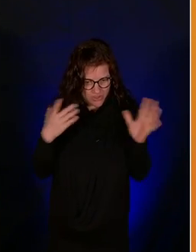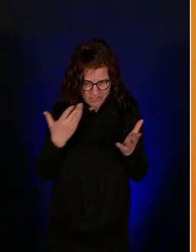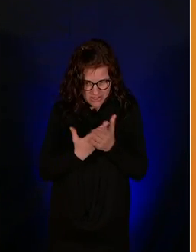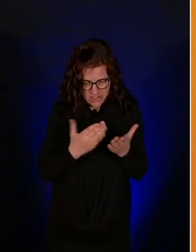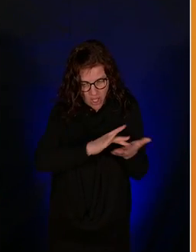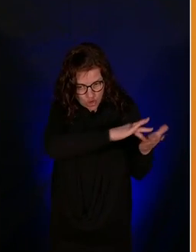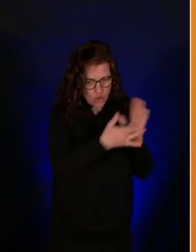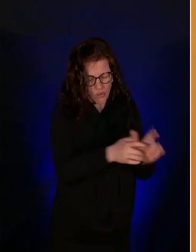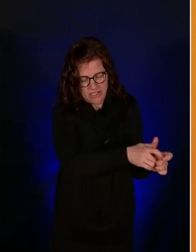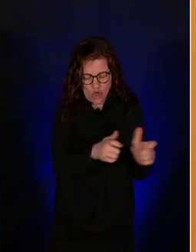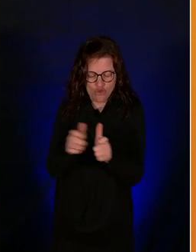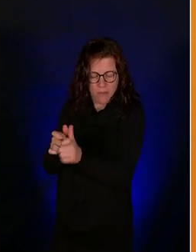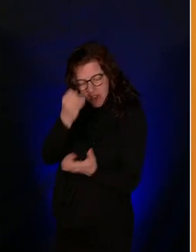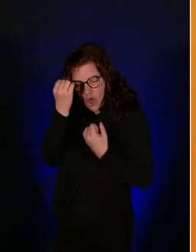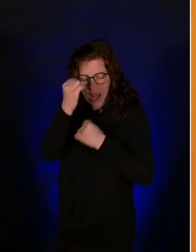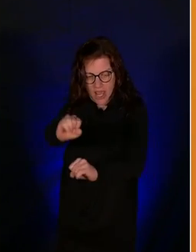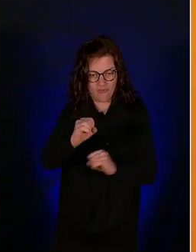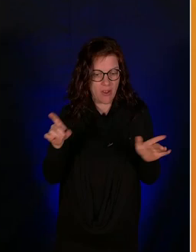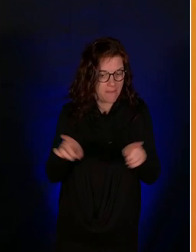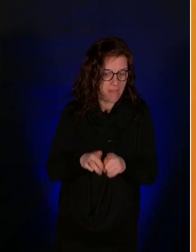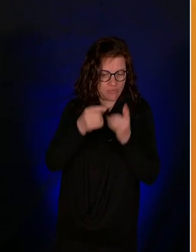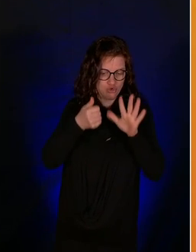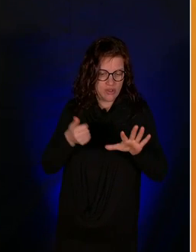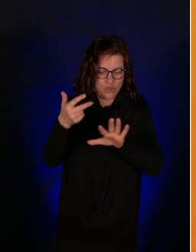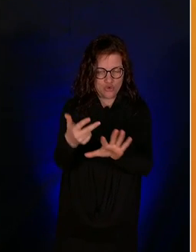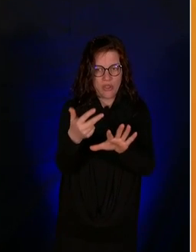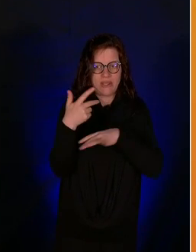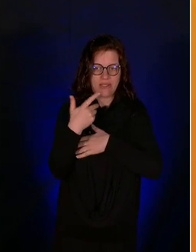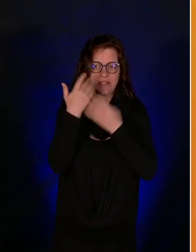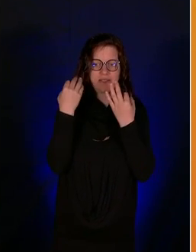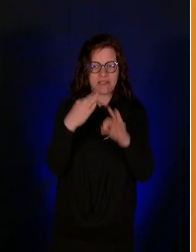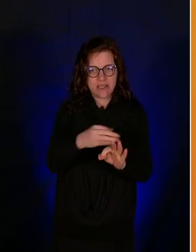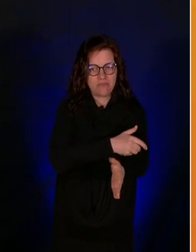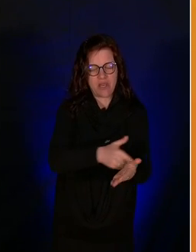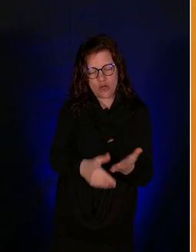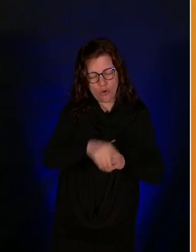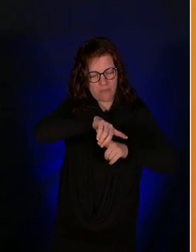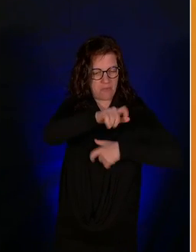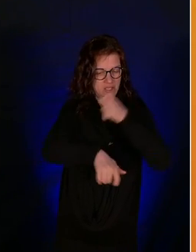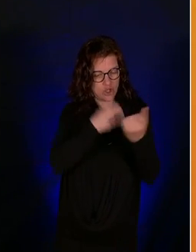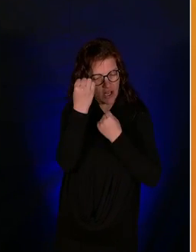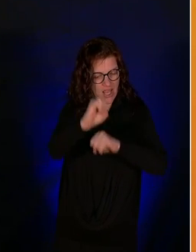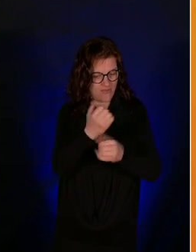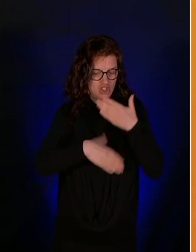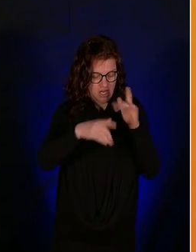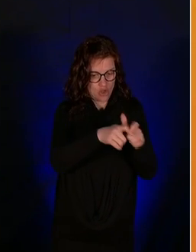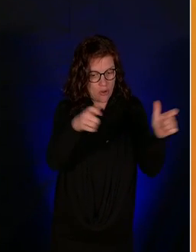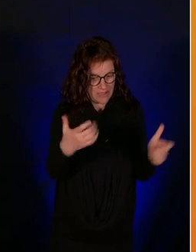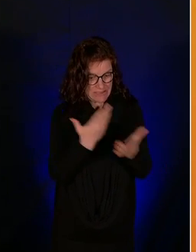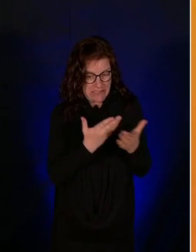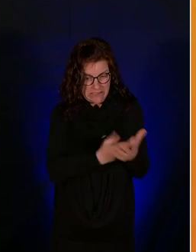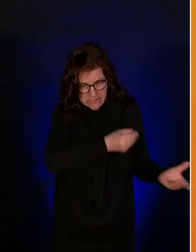les entreprises en grève. Comme en 68, 10 millions de grèves de grévistes dans les entreprises. Et avec ça, on les fera